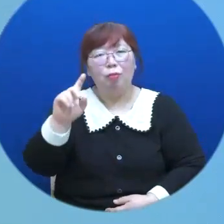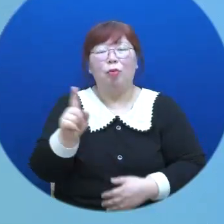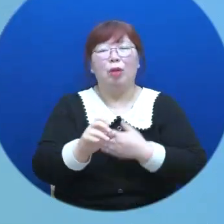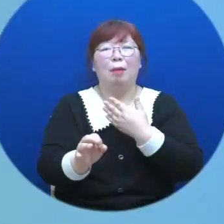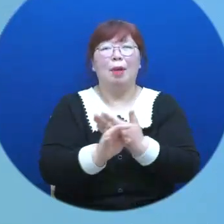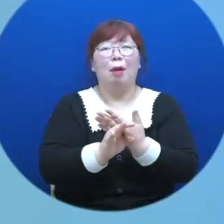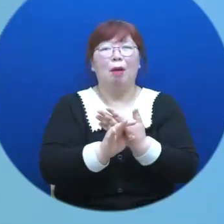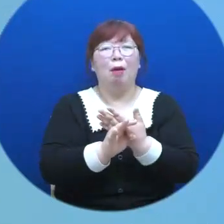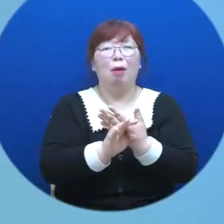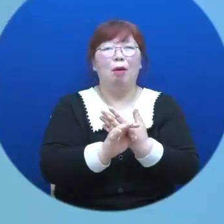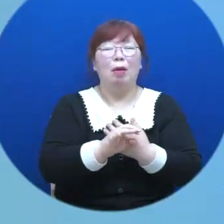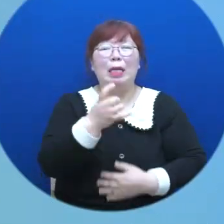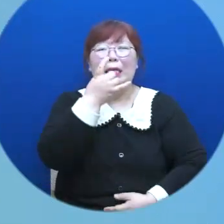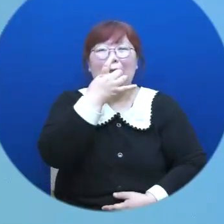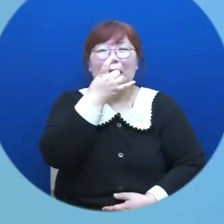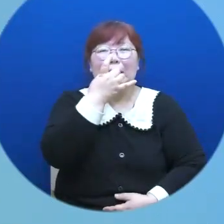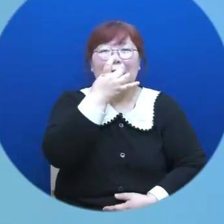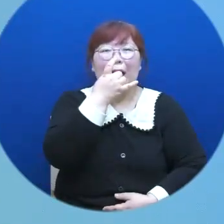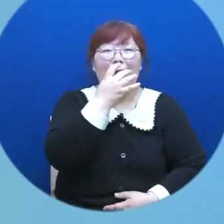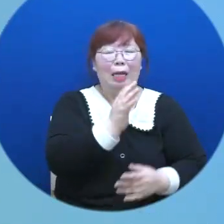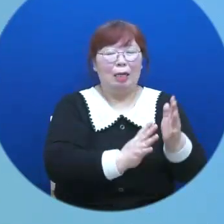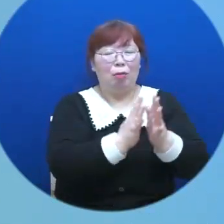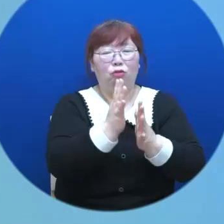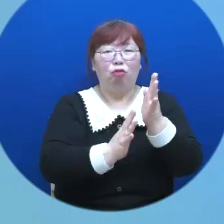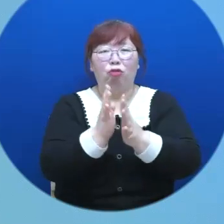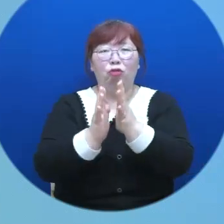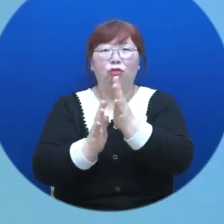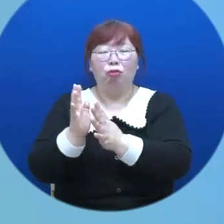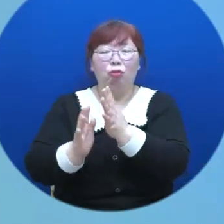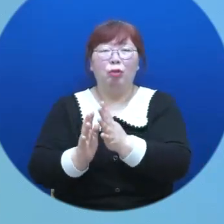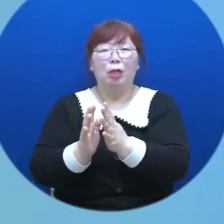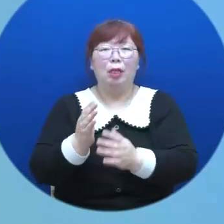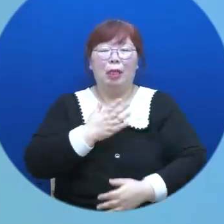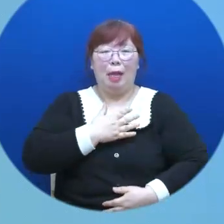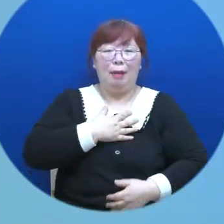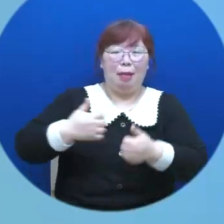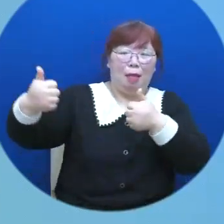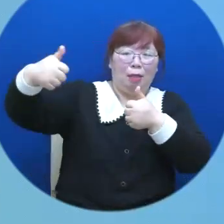추수한다니 자기한테 절하는 꿈이에요. 또 꿈을 꿨는데